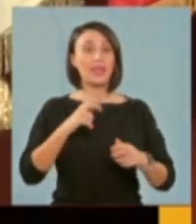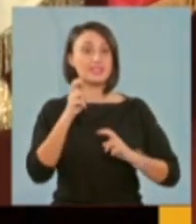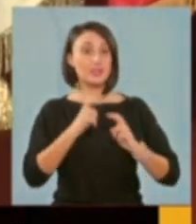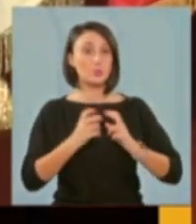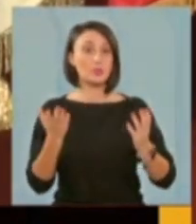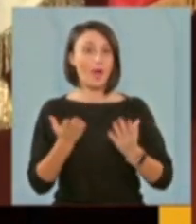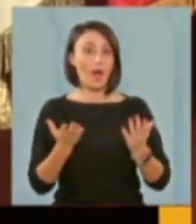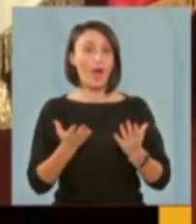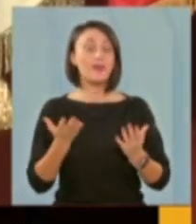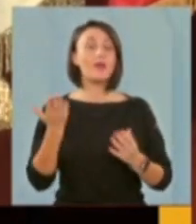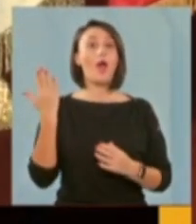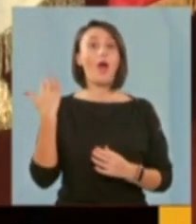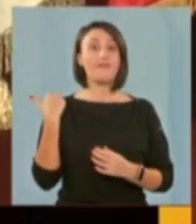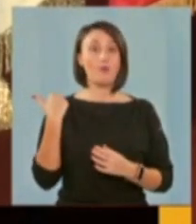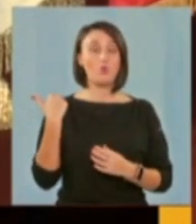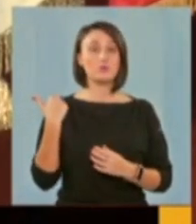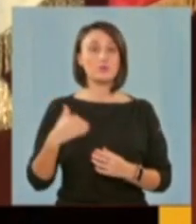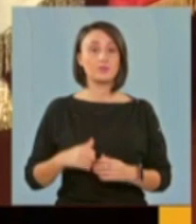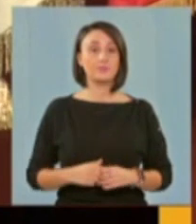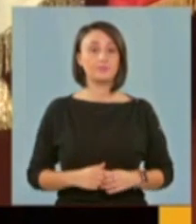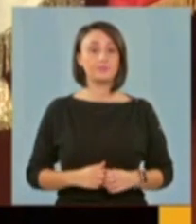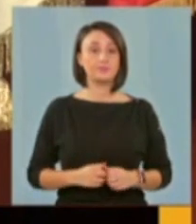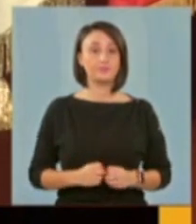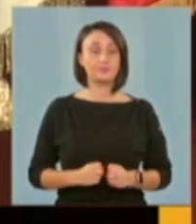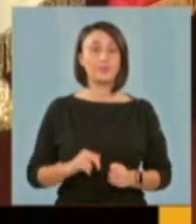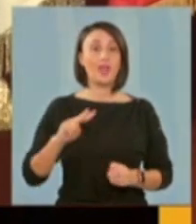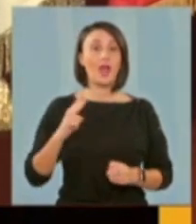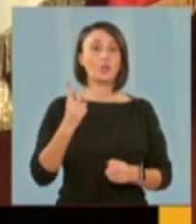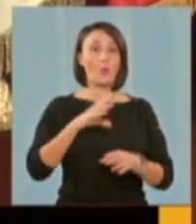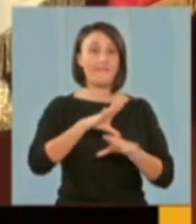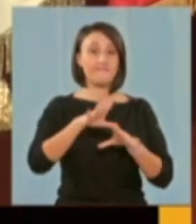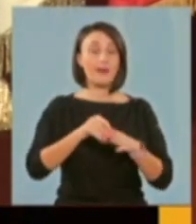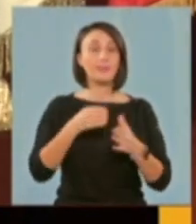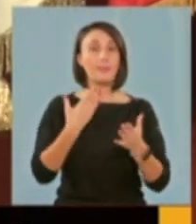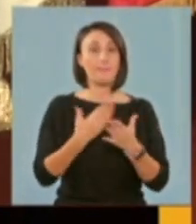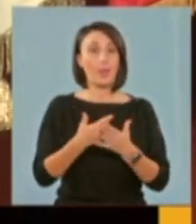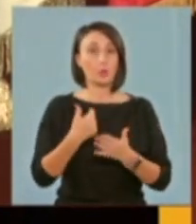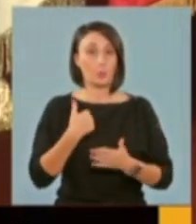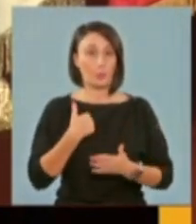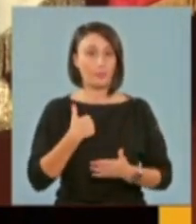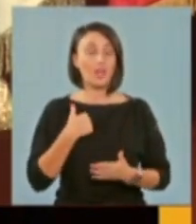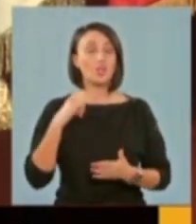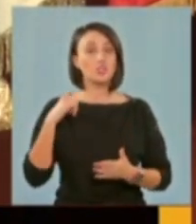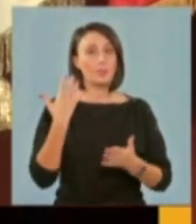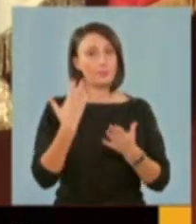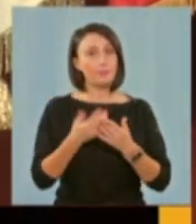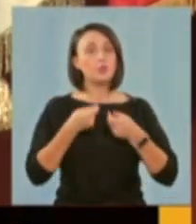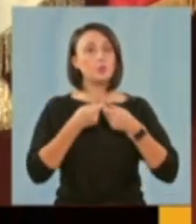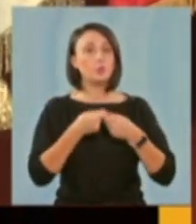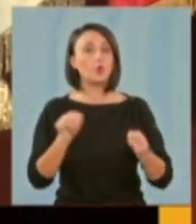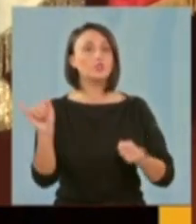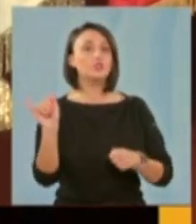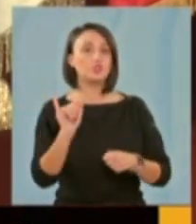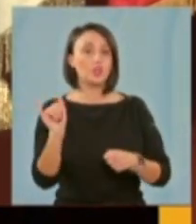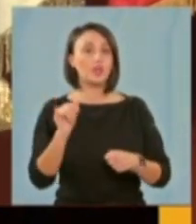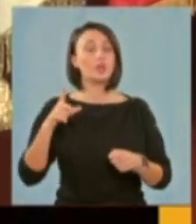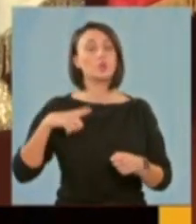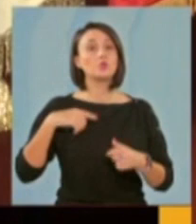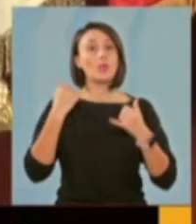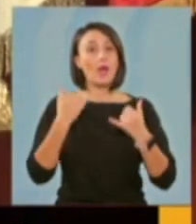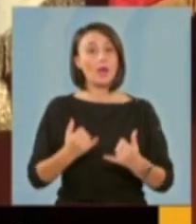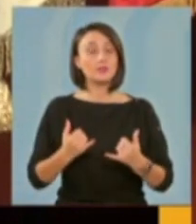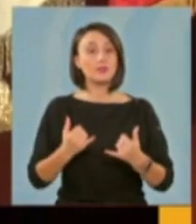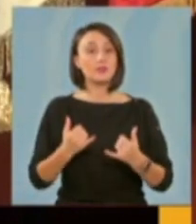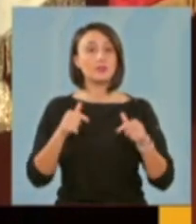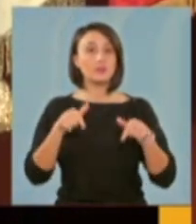instituția care a fost a doua familie pentru mine și pentru toți cei care sunt astăzi